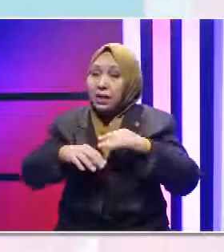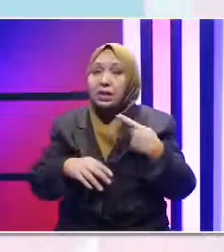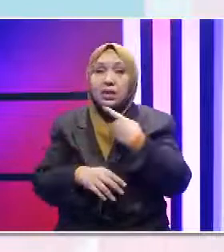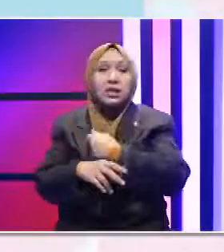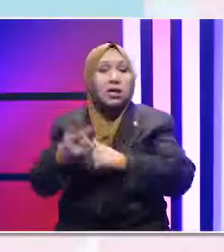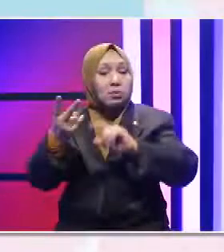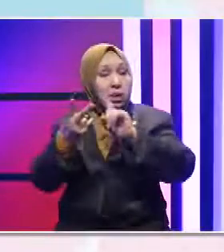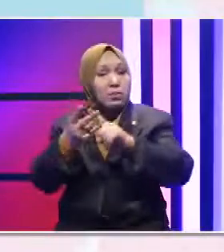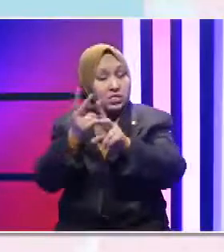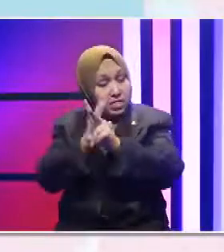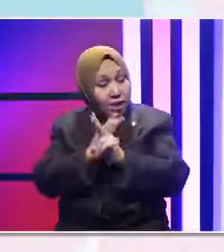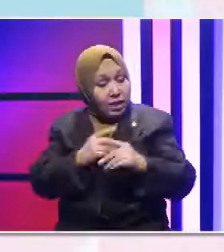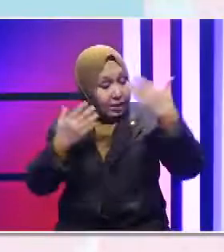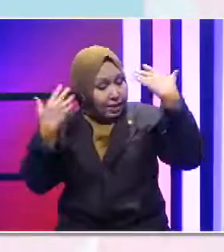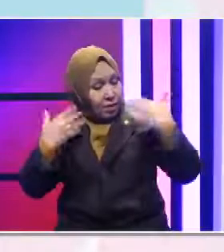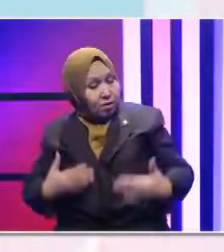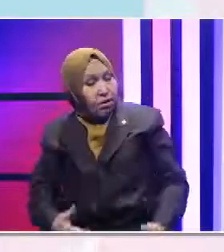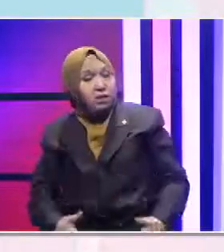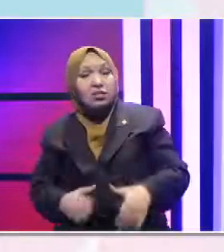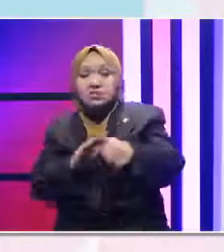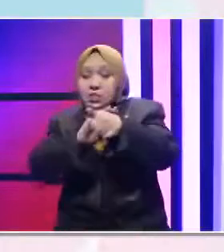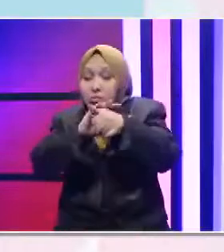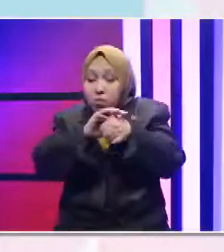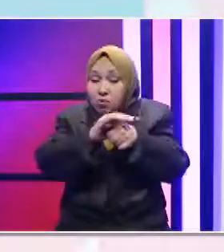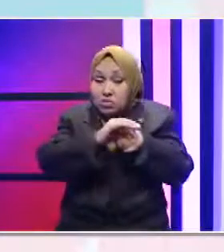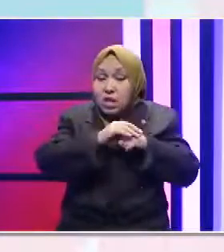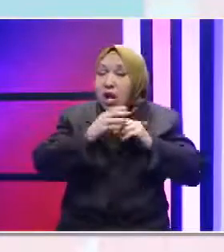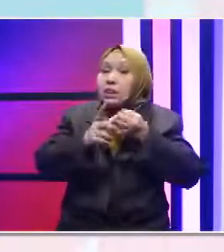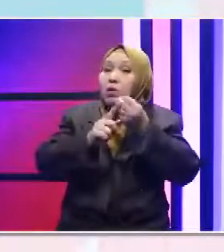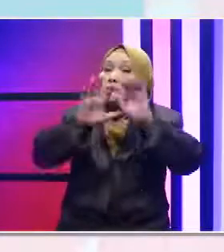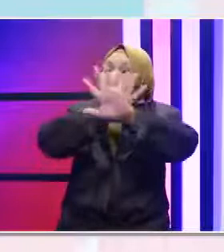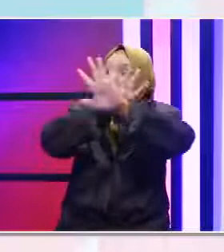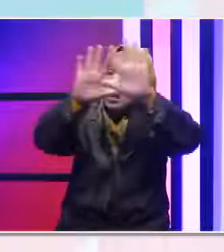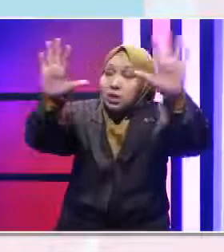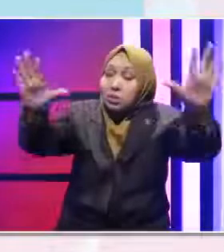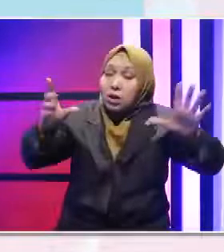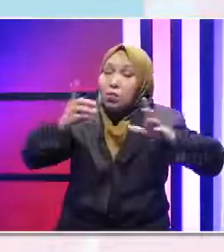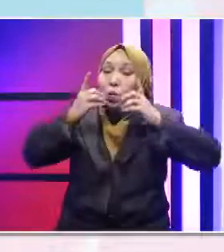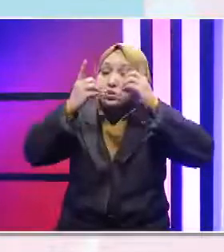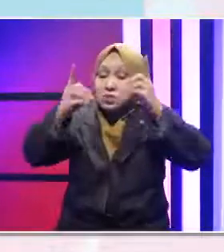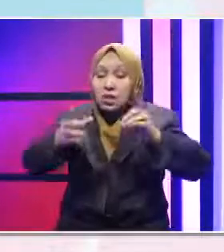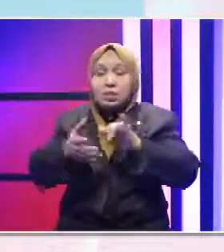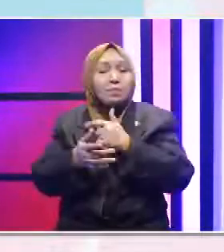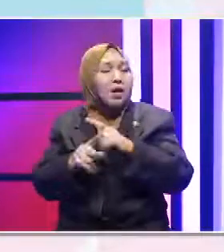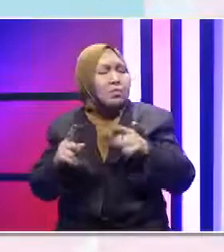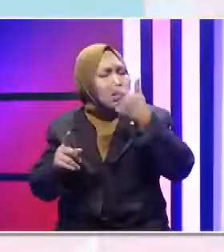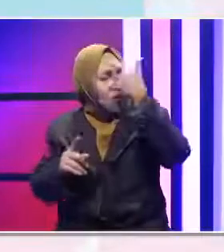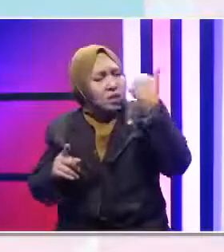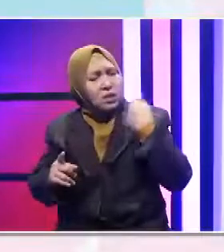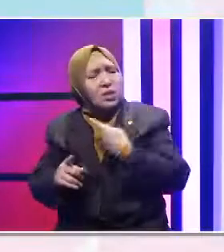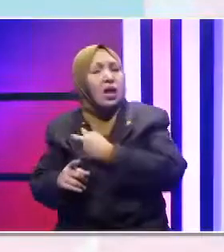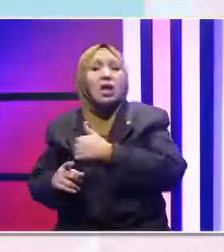kedua, menjaga diri dan melakukan dosa di saat sembunyi mahupun terang-terangan, kerana kita tahu bahawa sebenarnya ada